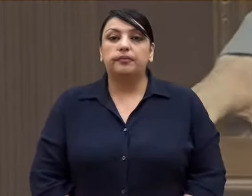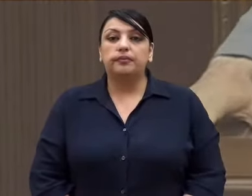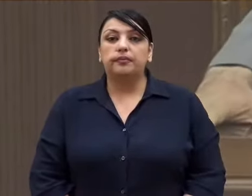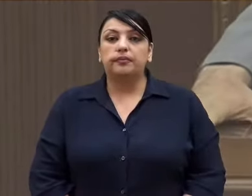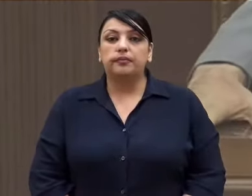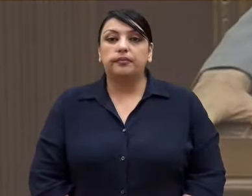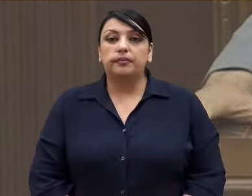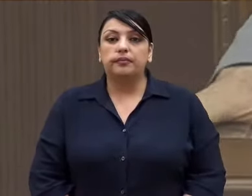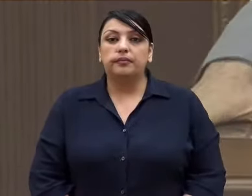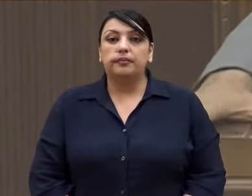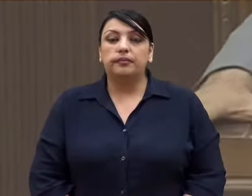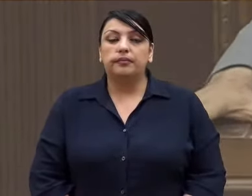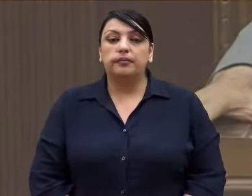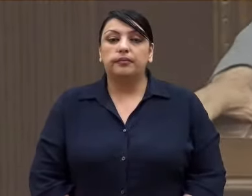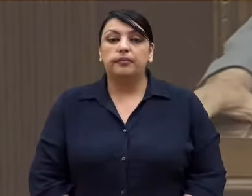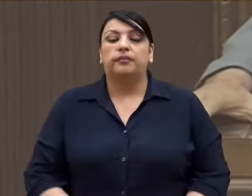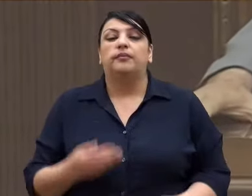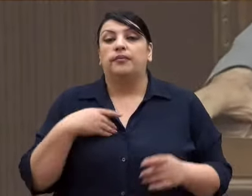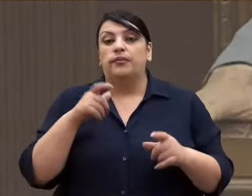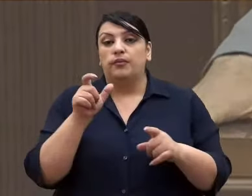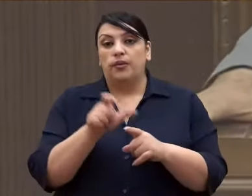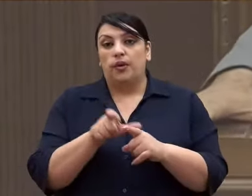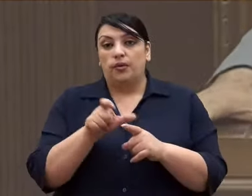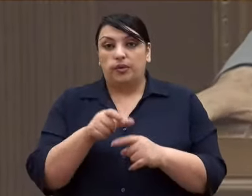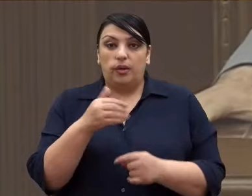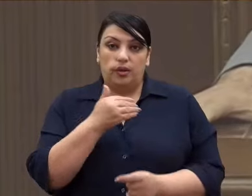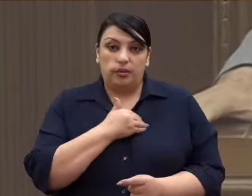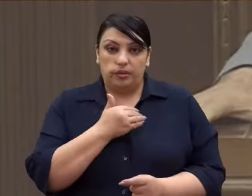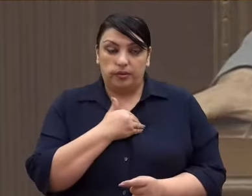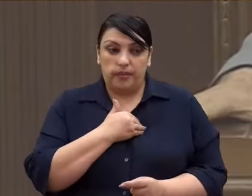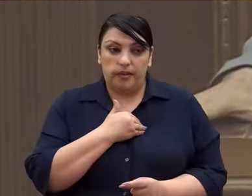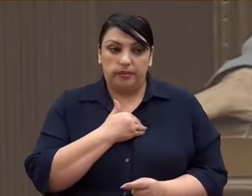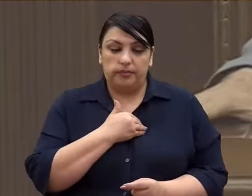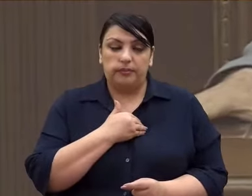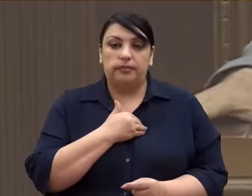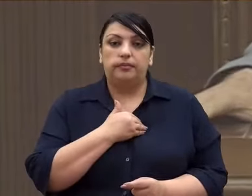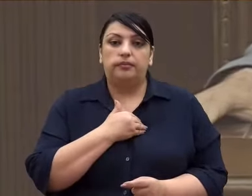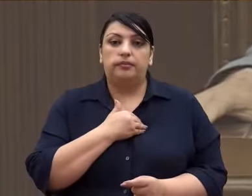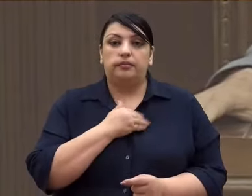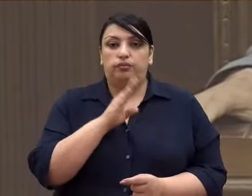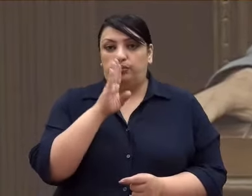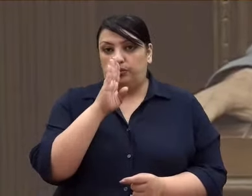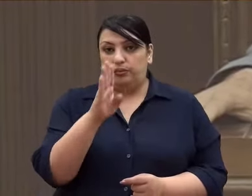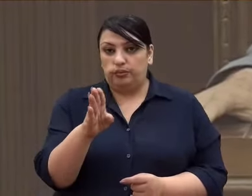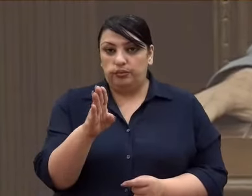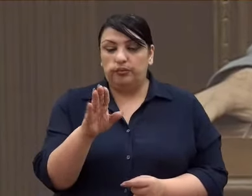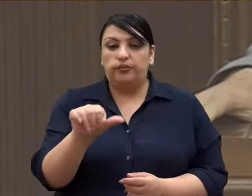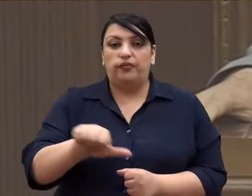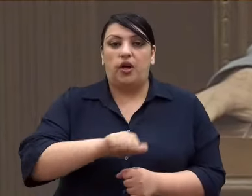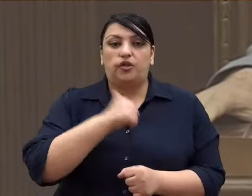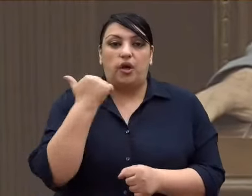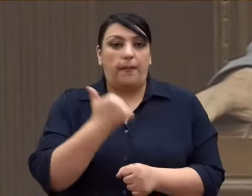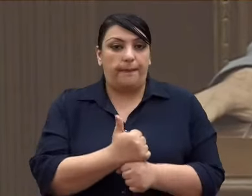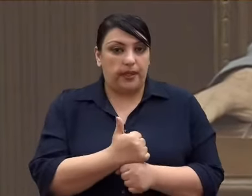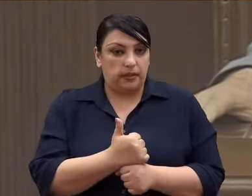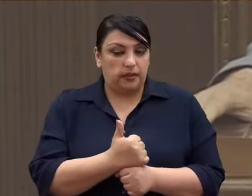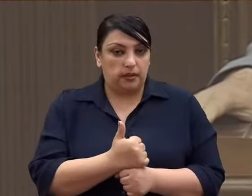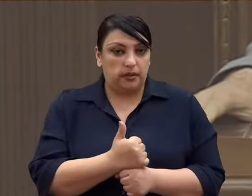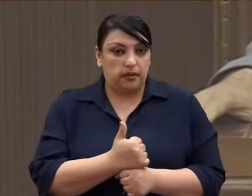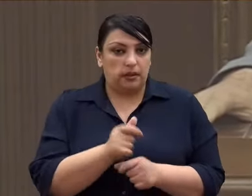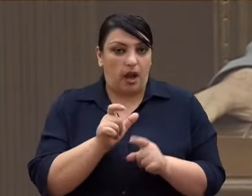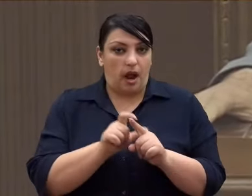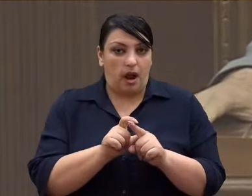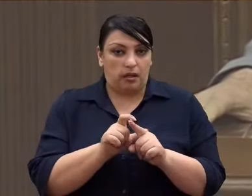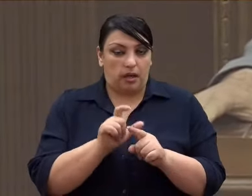ես ուզում եմ նաև խոսքս հատուկ ուղղել Հայաստանի վարչապետին, Նիկոլ Փաշինյանին, ով